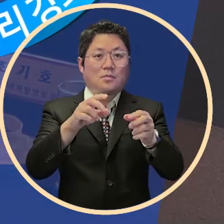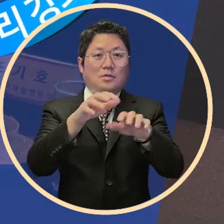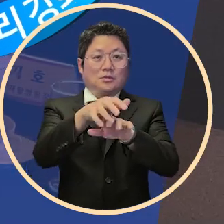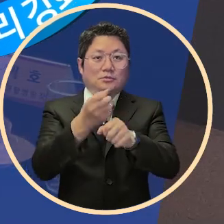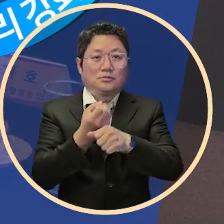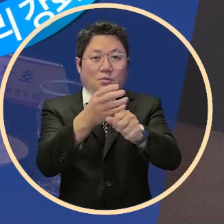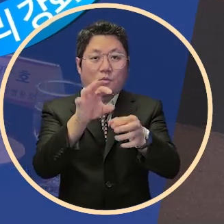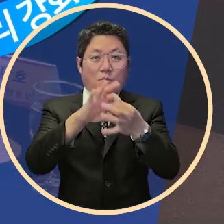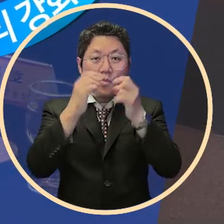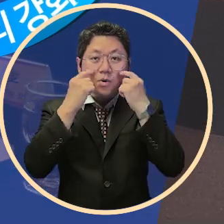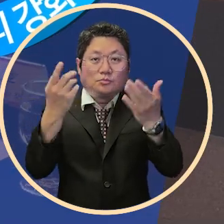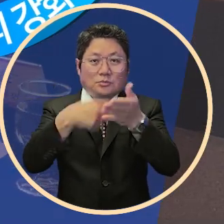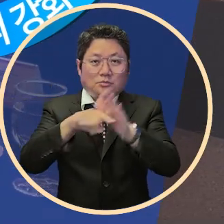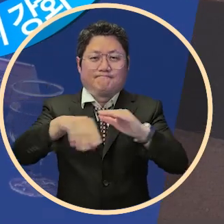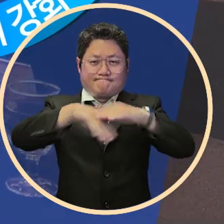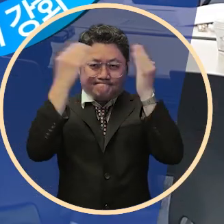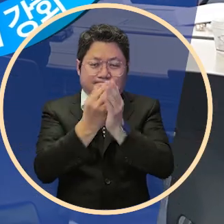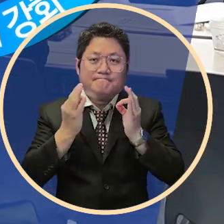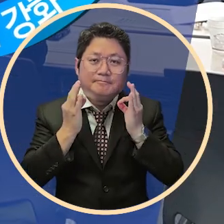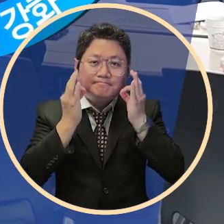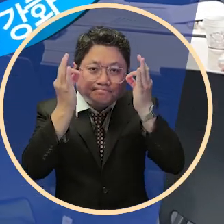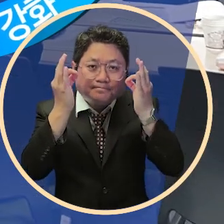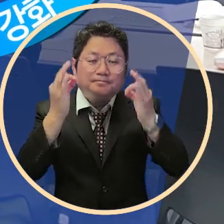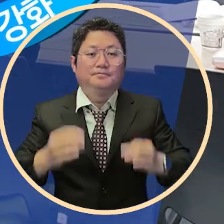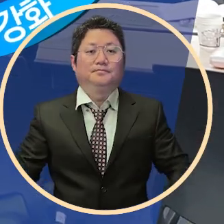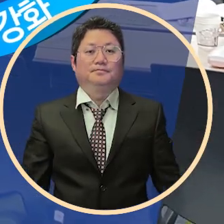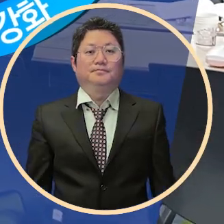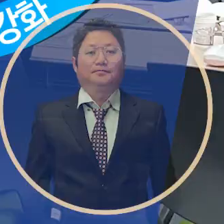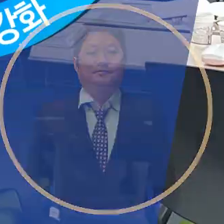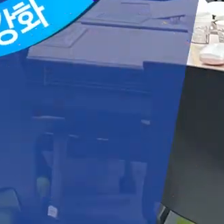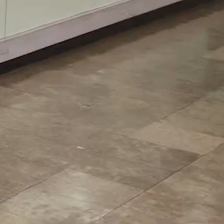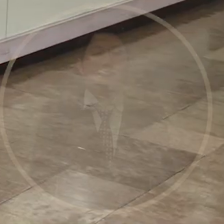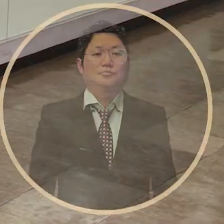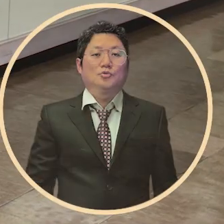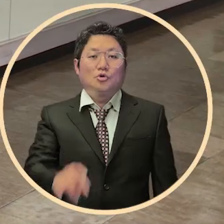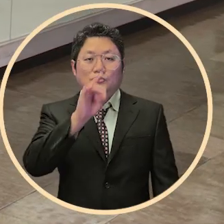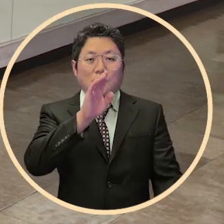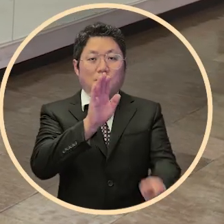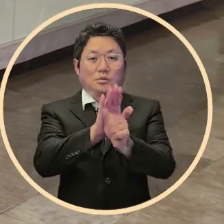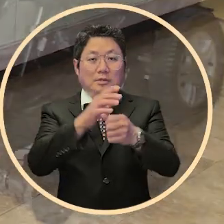재활의료 전달체계 확립을 위해 최선을 다하고 있습니다.